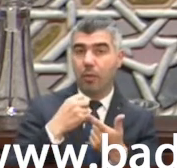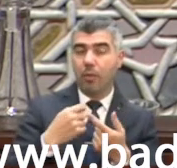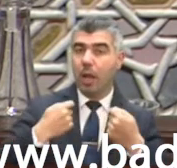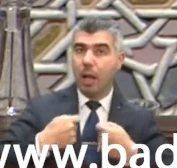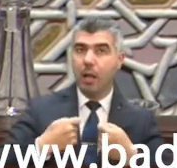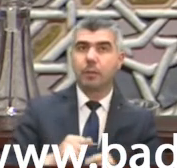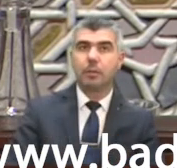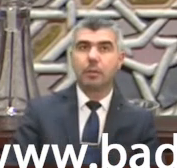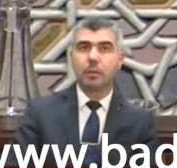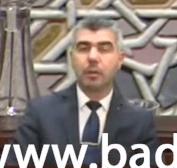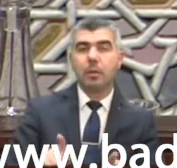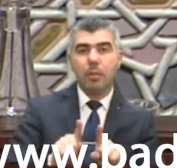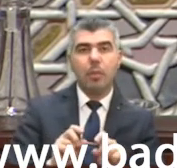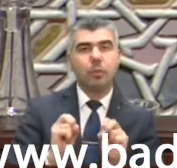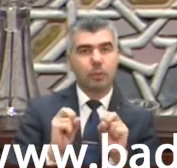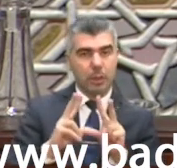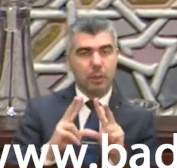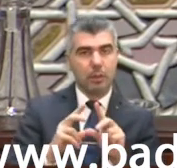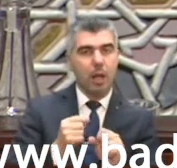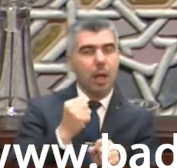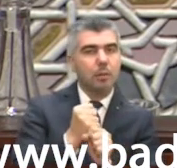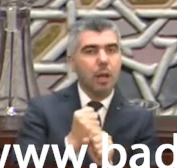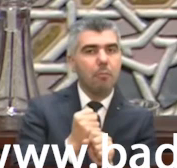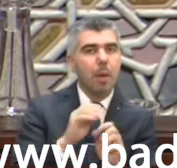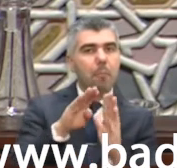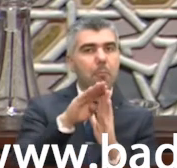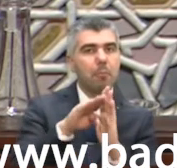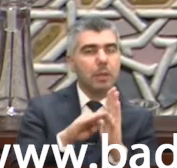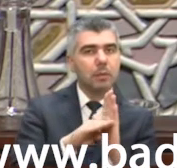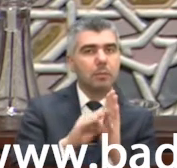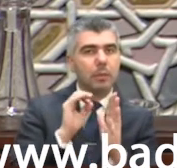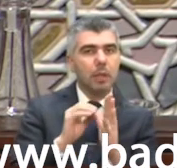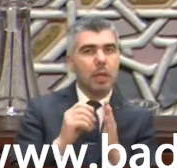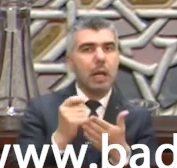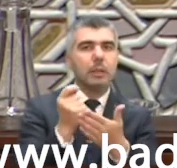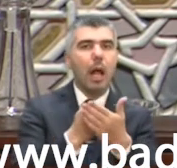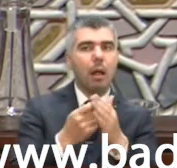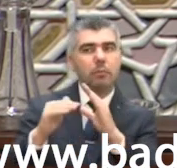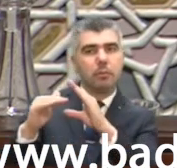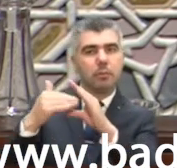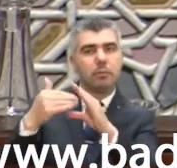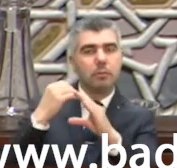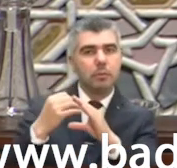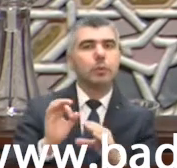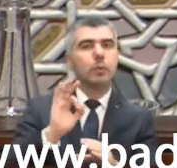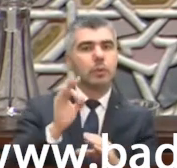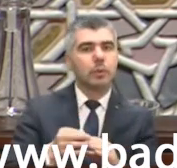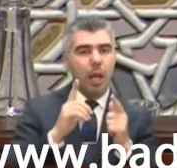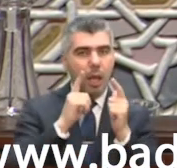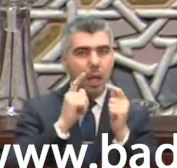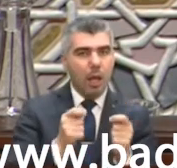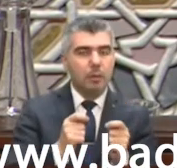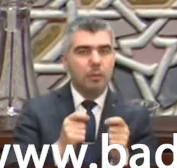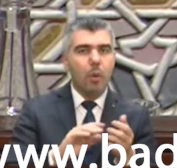الرئيس، احنا غاية ما يمكن أن يقوم به المكتب قدمت أمامه طلبات بعد أن تأكد من